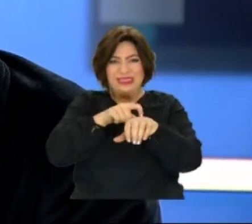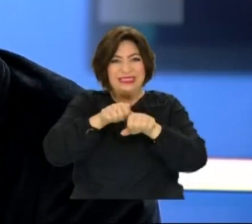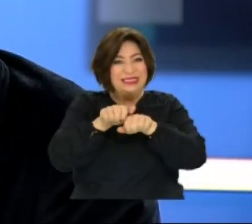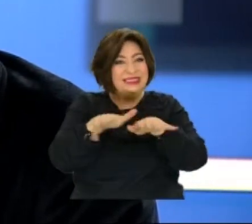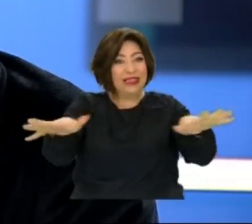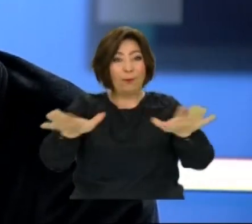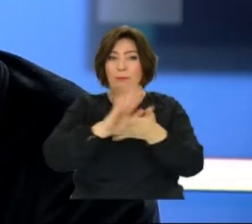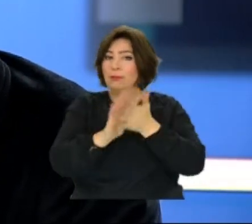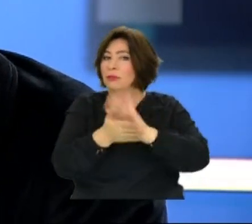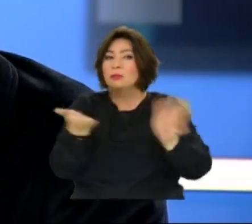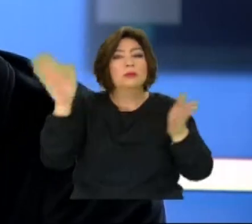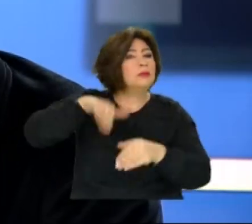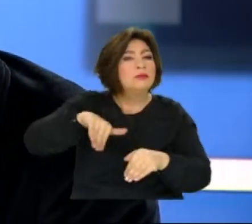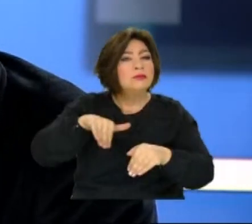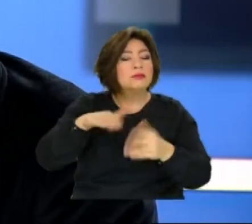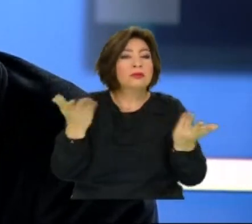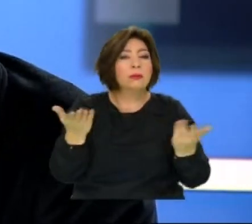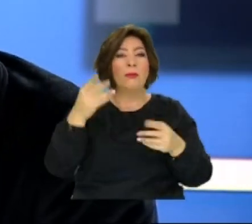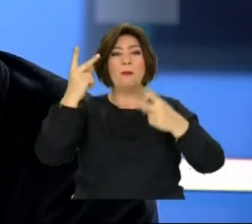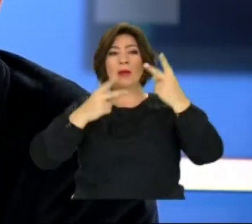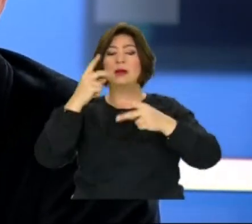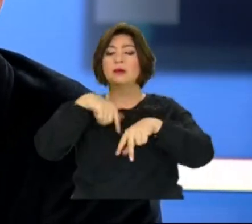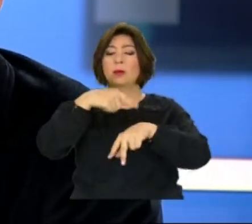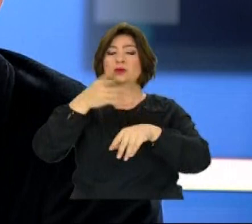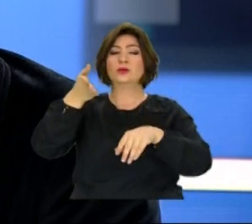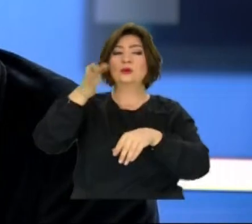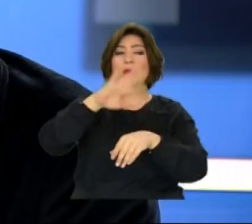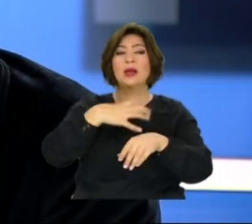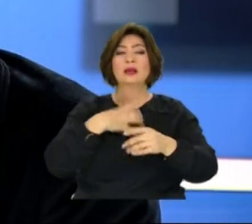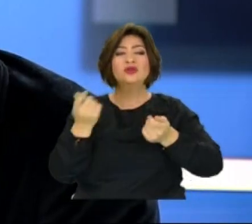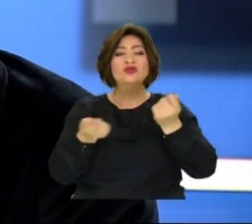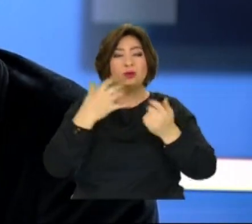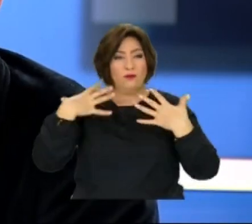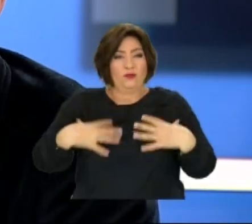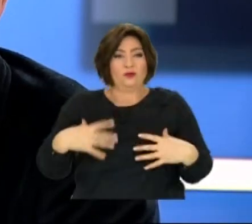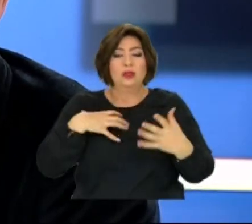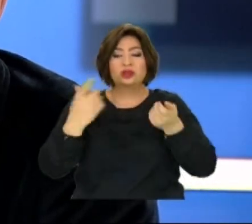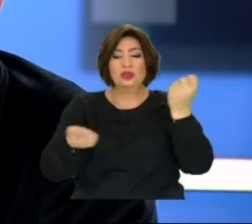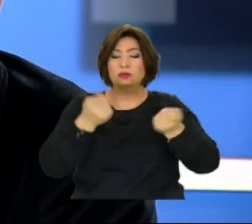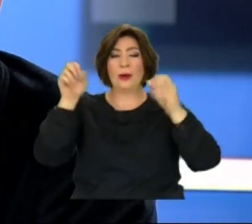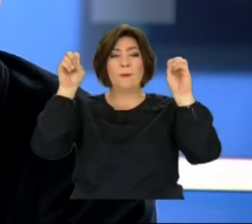ortadan kalkarsa diğer organlar da belli bir süre sonra kendi kendine çalışmayı bırakıp